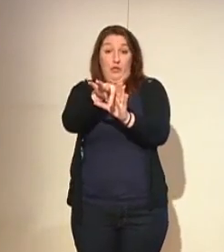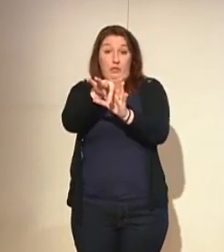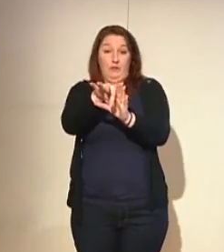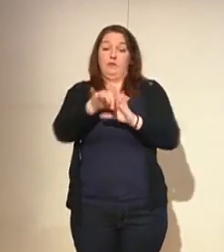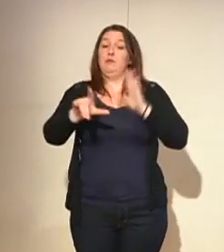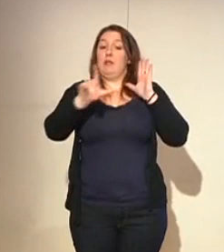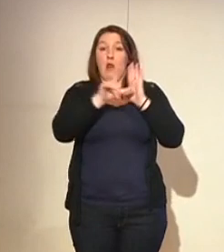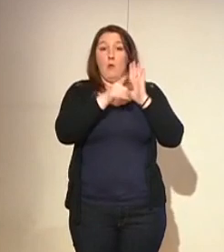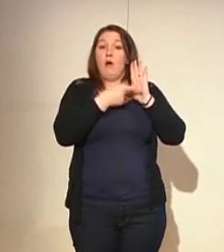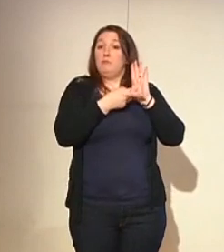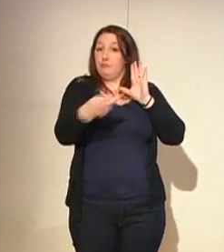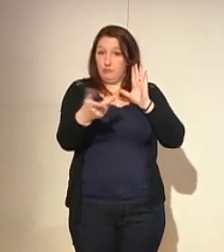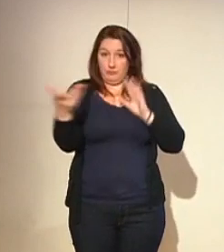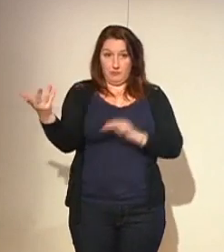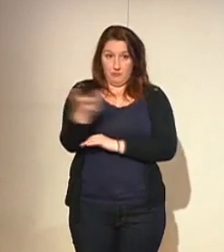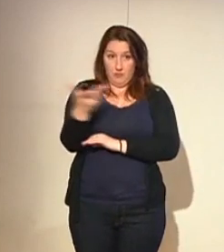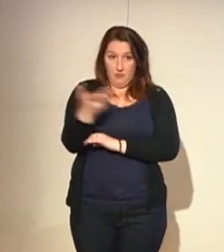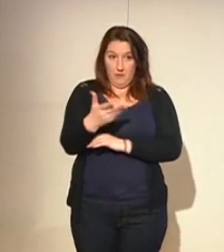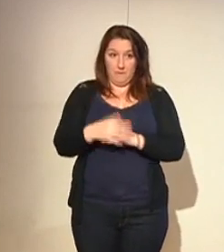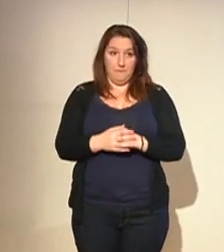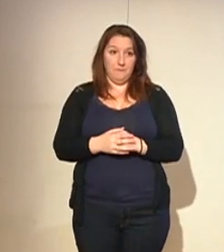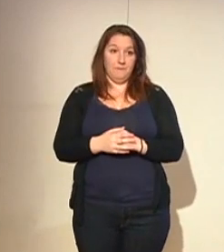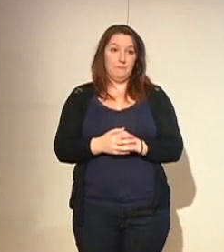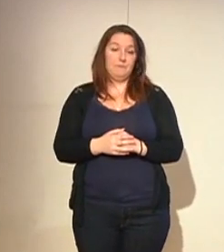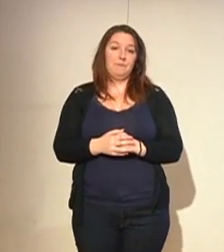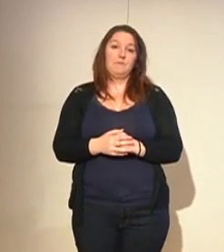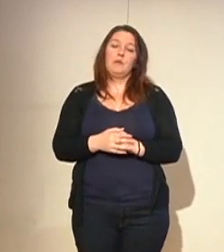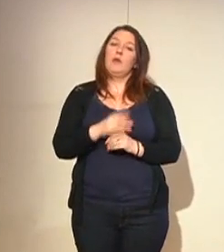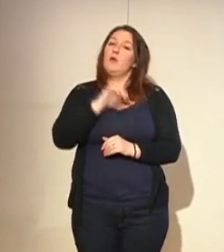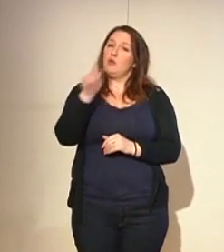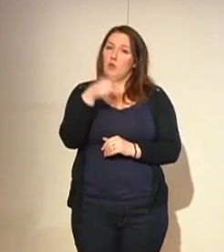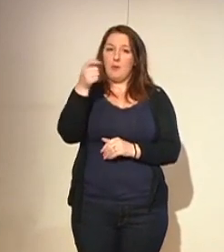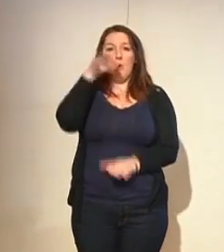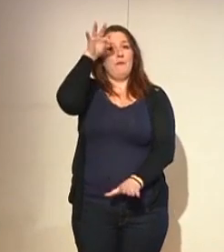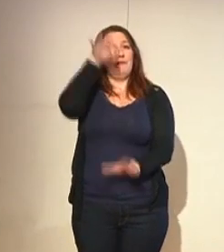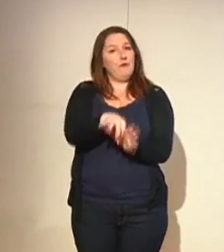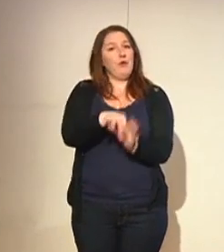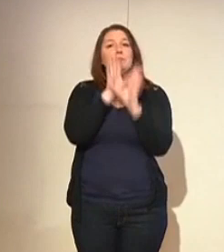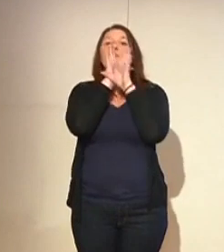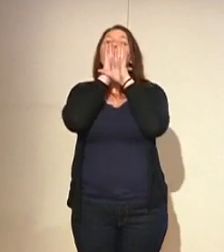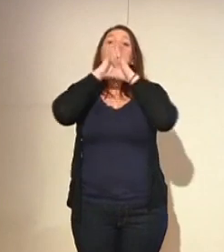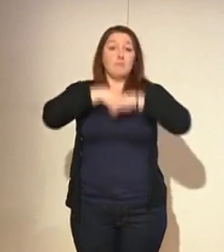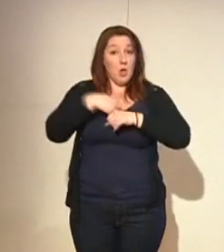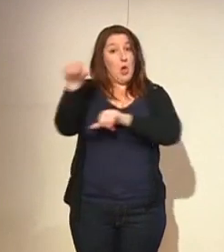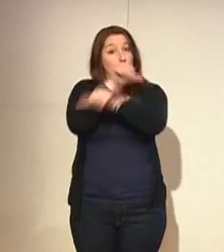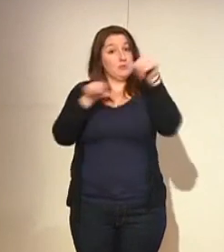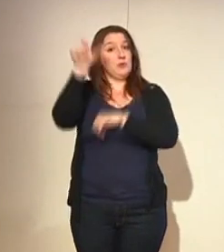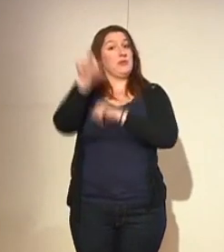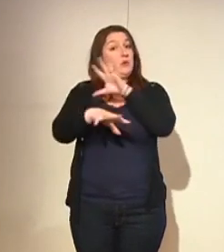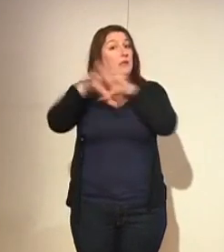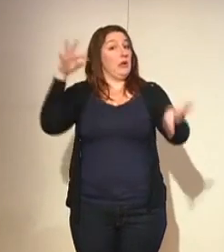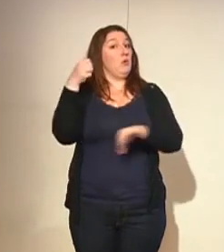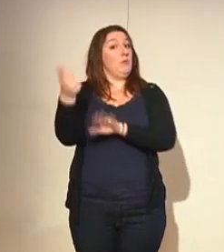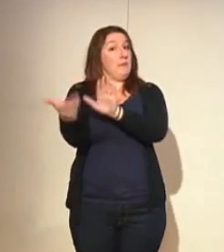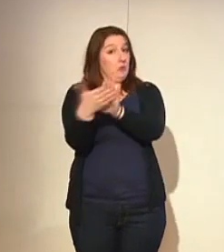personnes la le vote soit un vote secret si un élu le demande c'est